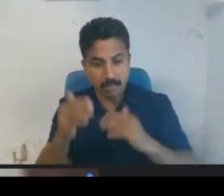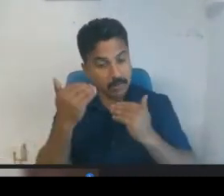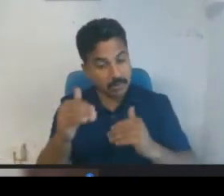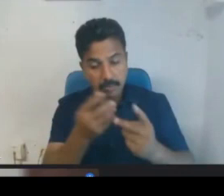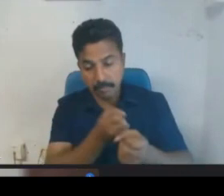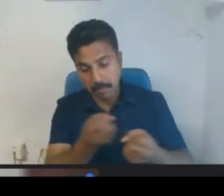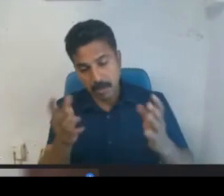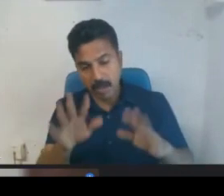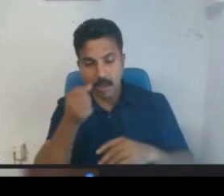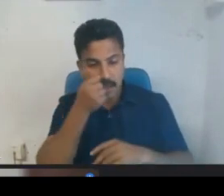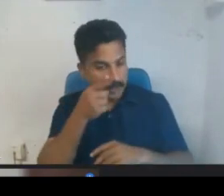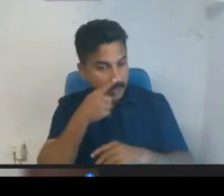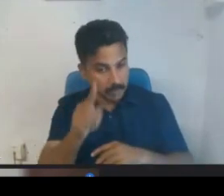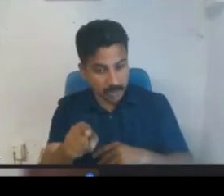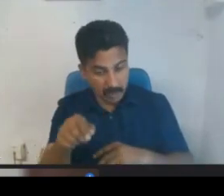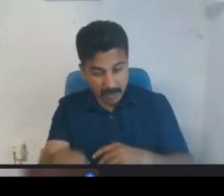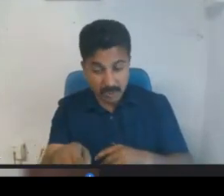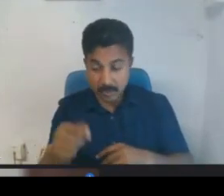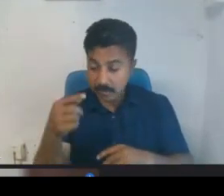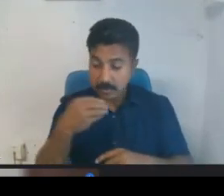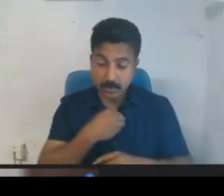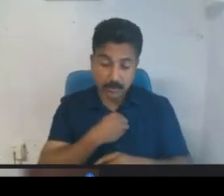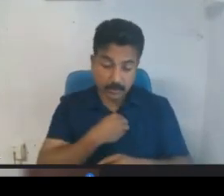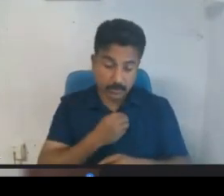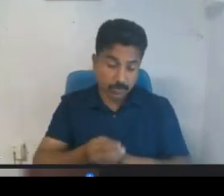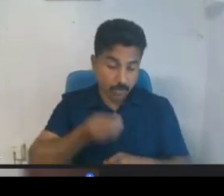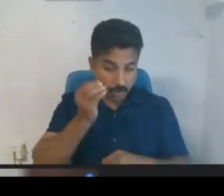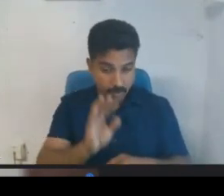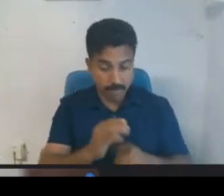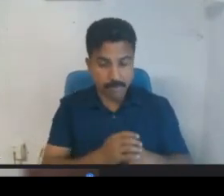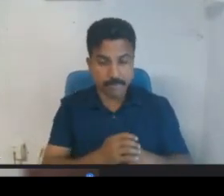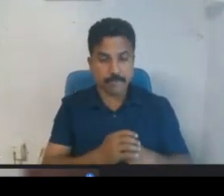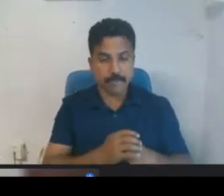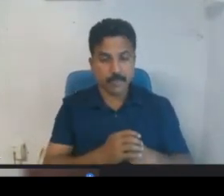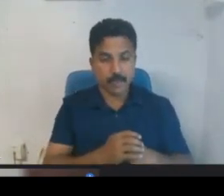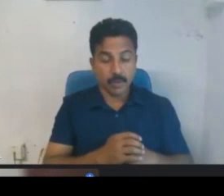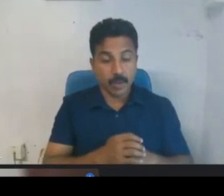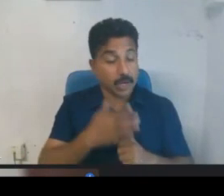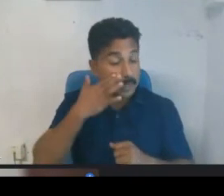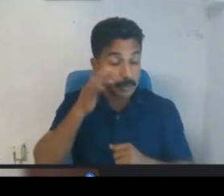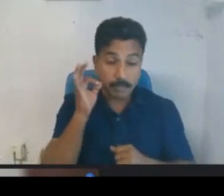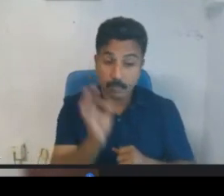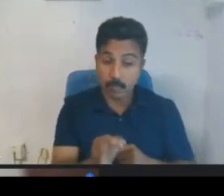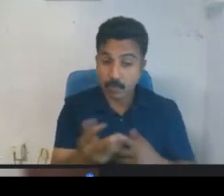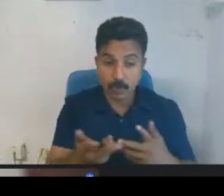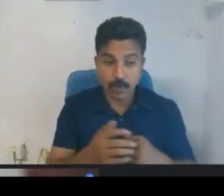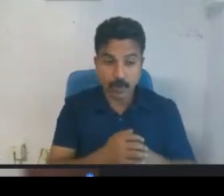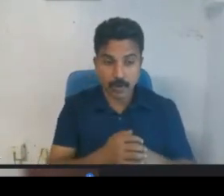അച്ഛനമ്മമാരും നേരിട്ടുകൊണ്ടിരിക്കാം. അത് ഒരു കുറ്റബോധം ഉണ്ടാക്കുന്നതിന് കാരണമായിരിക്കാം. അതുപോലെ തന്നെ ഏറ്റവും ഇമ്പോർട്ടൻ്റ്